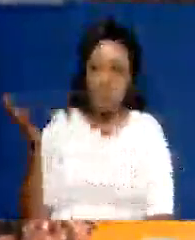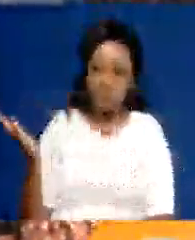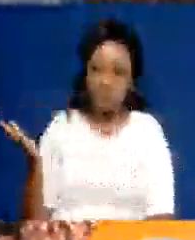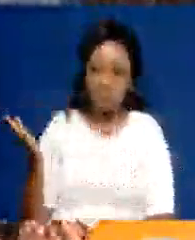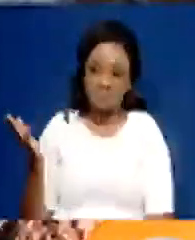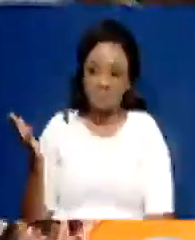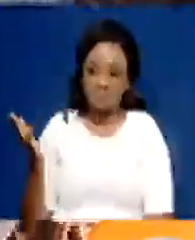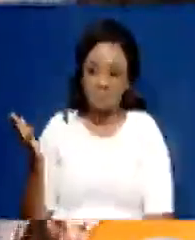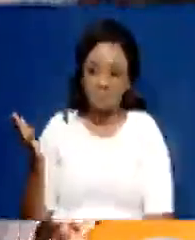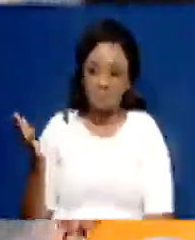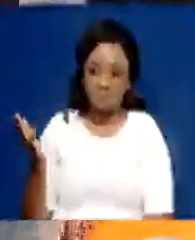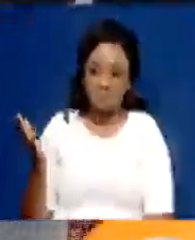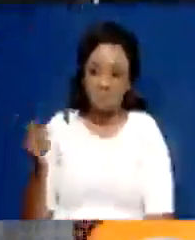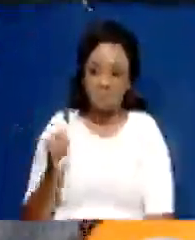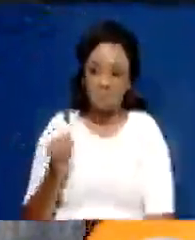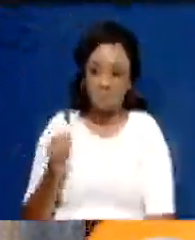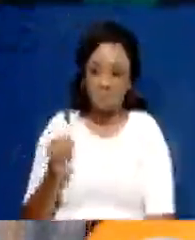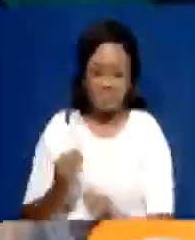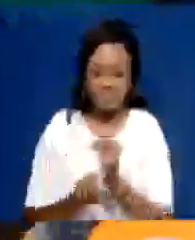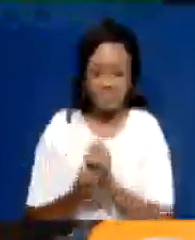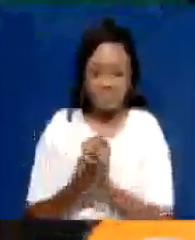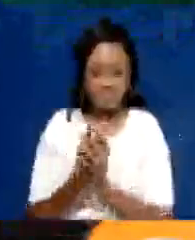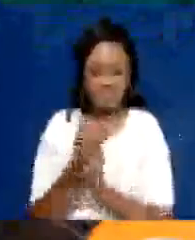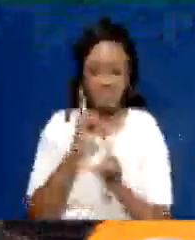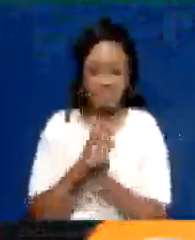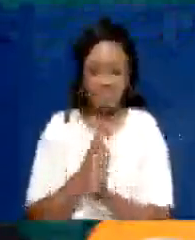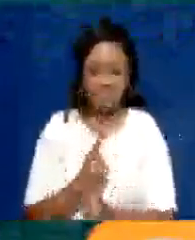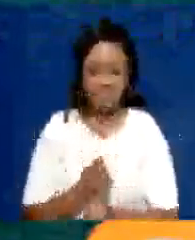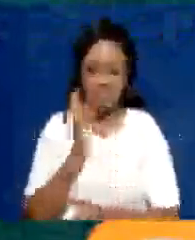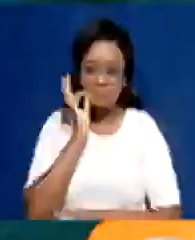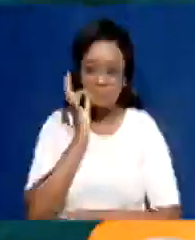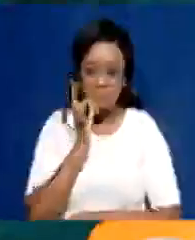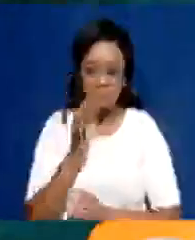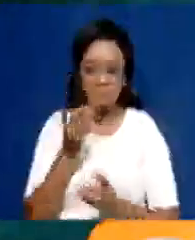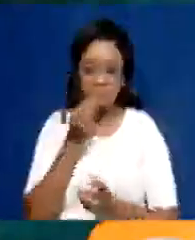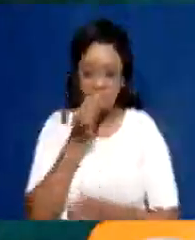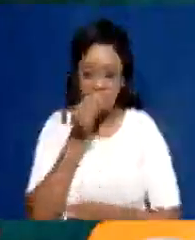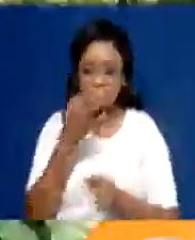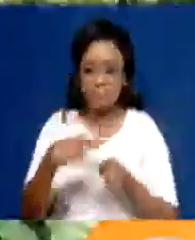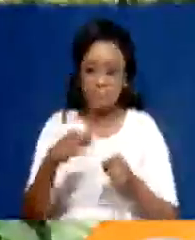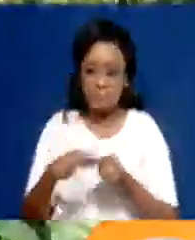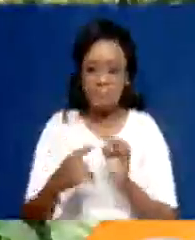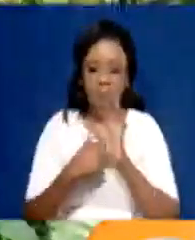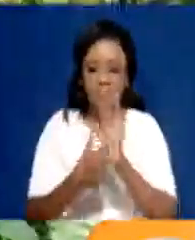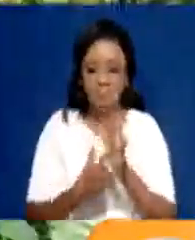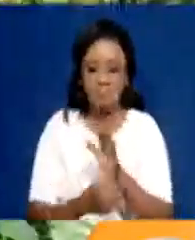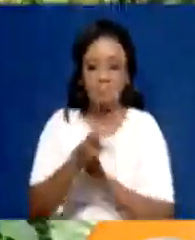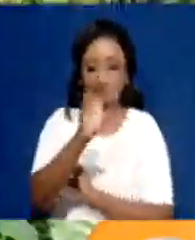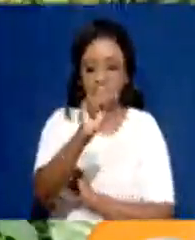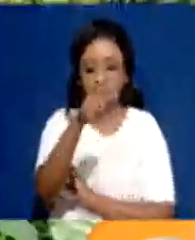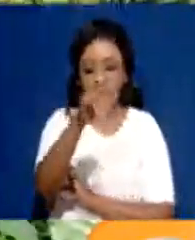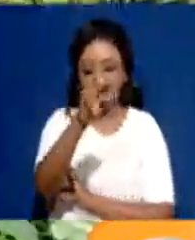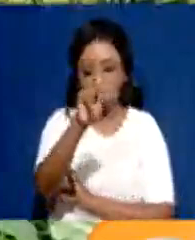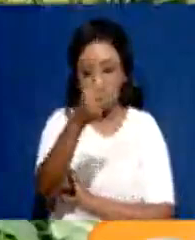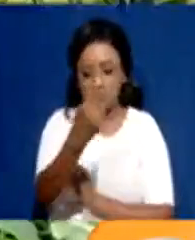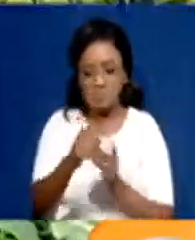koni zinazotumika pakubwa kukuza mboga aina mbalimbali. Tulianza kupanda mboga kama spinach, sukuma